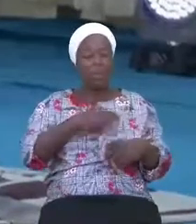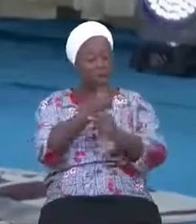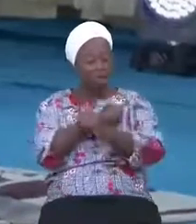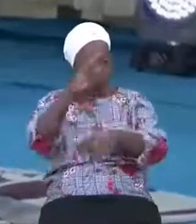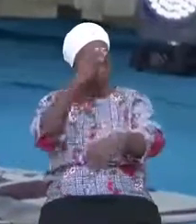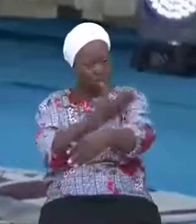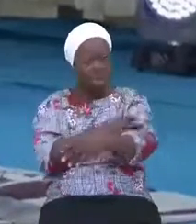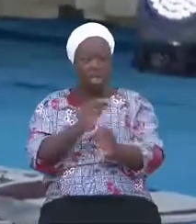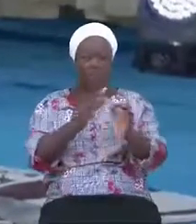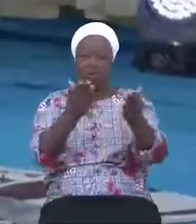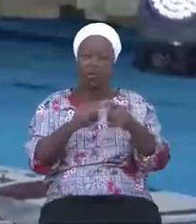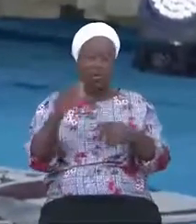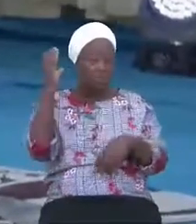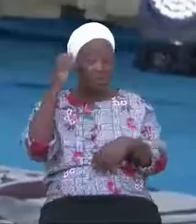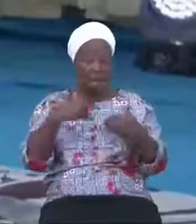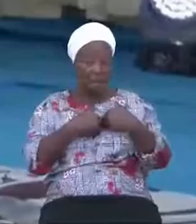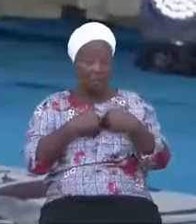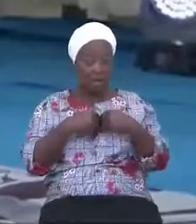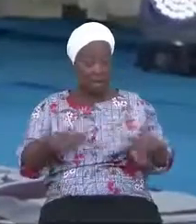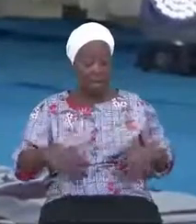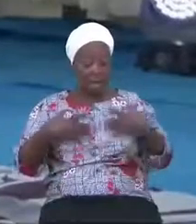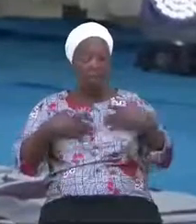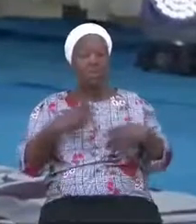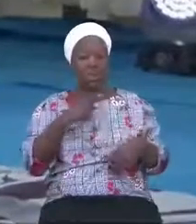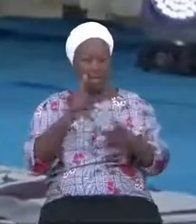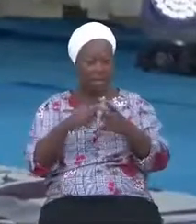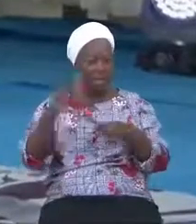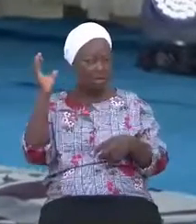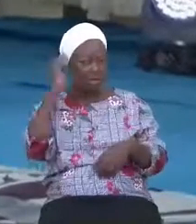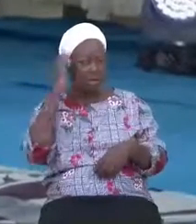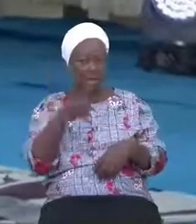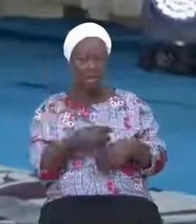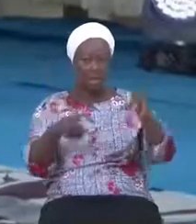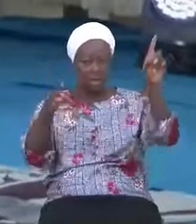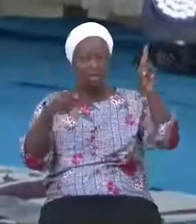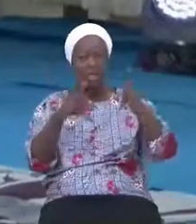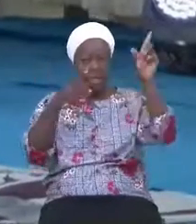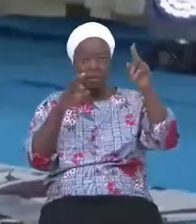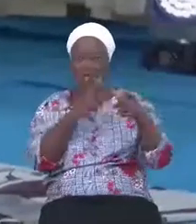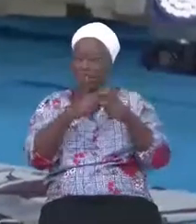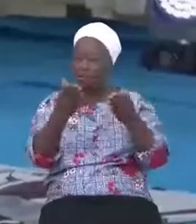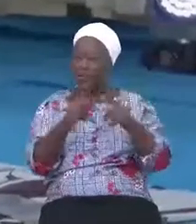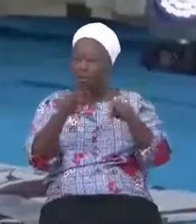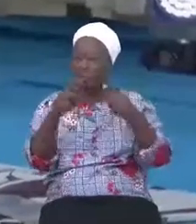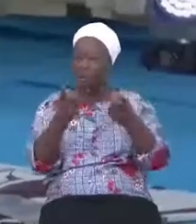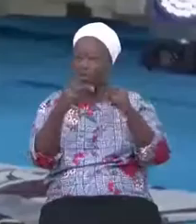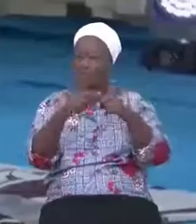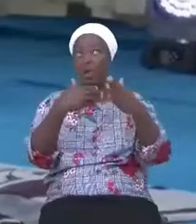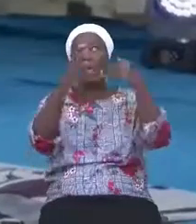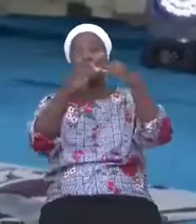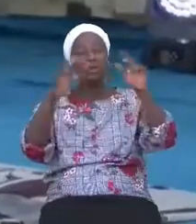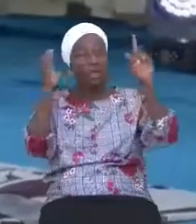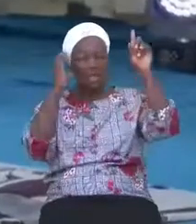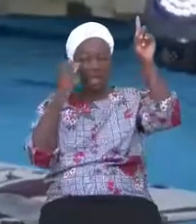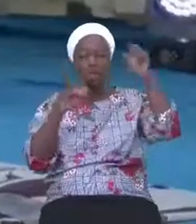veux avoir la vie, écoute-le. Si tu veux venir au ciel, écoute-le. Si tu veux régner sur